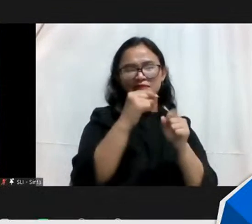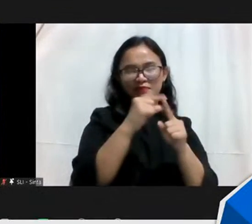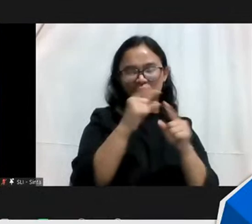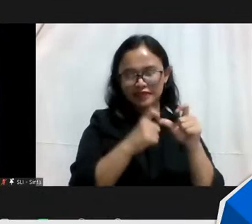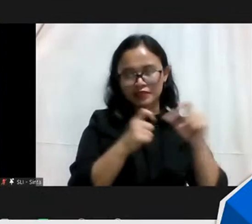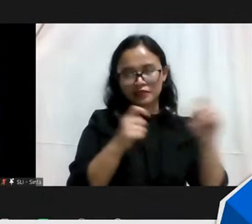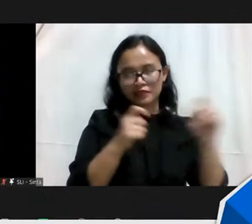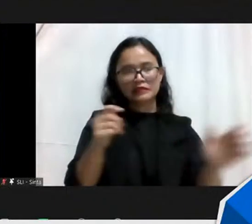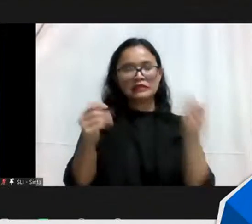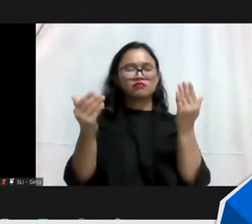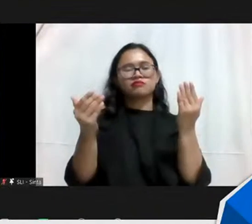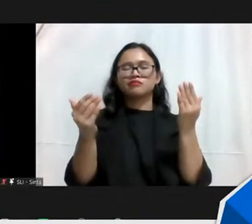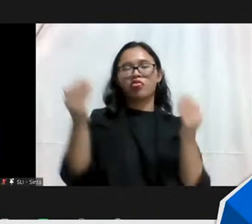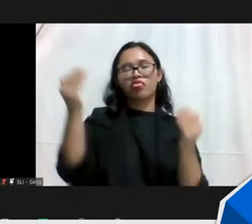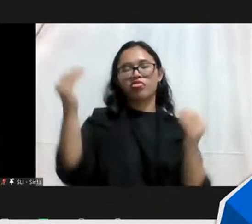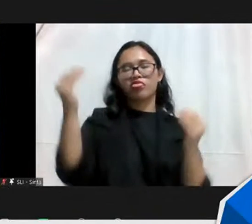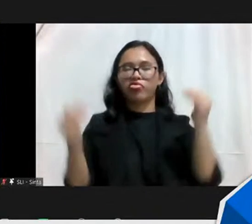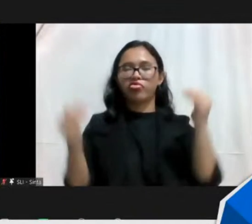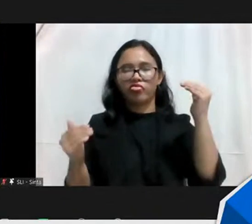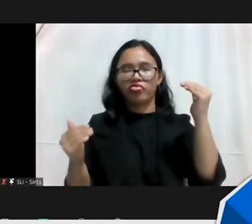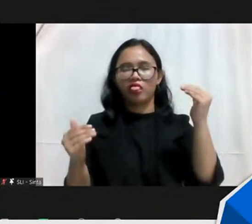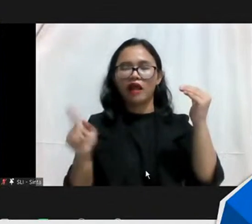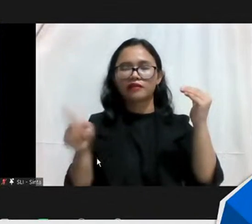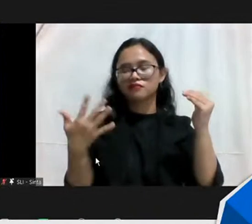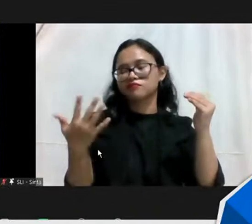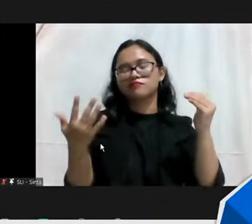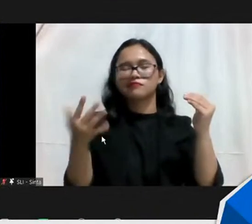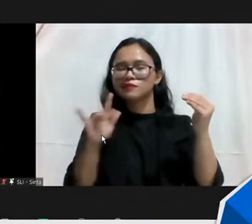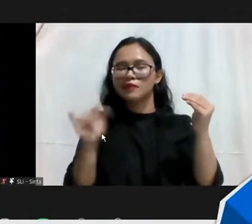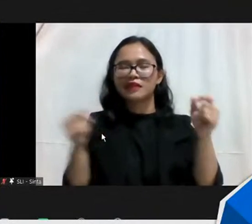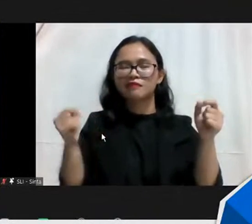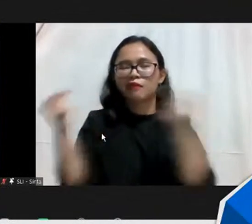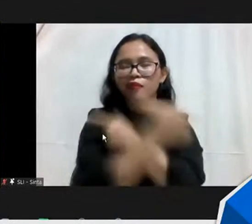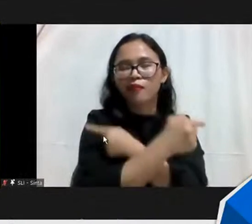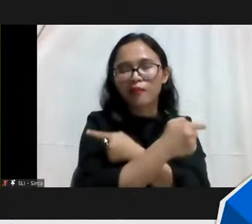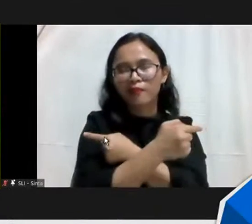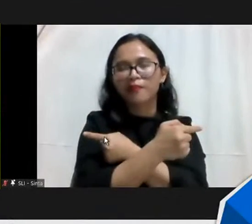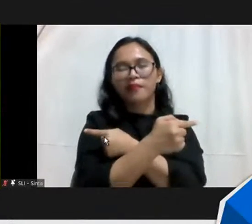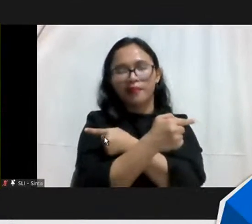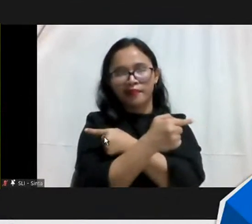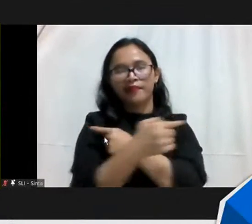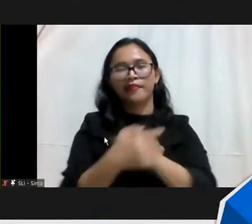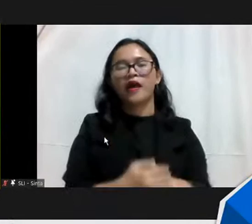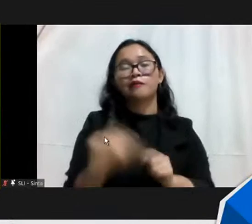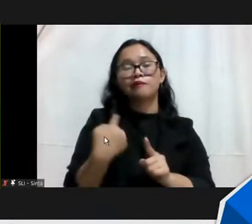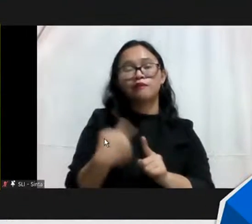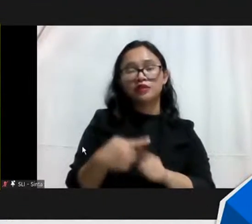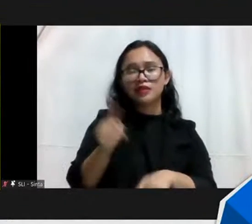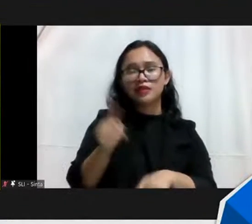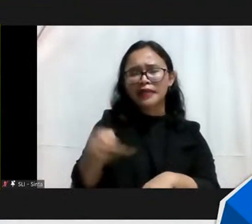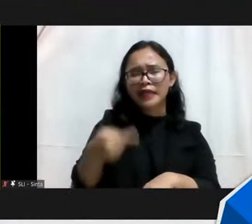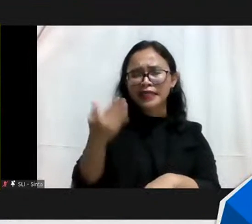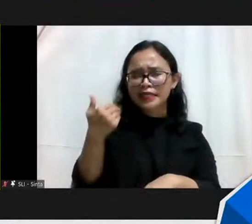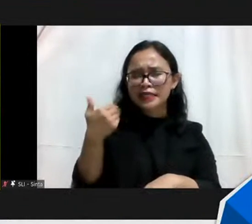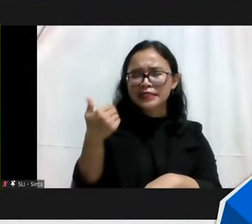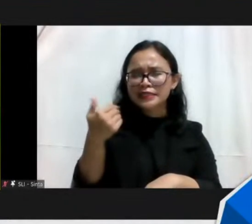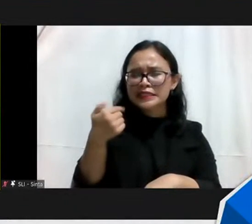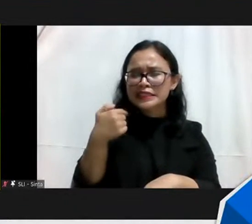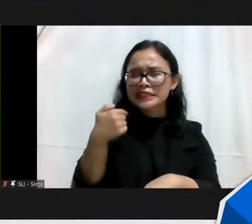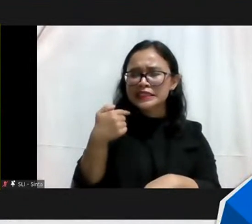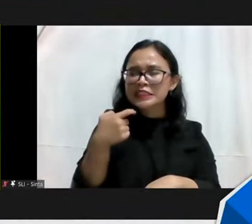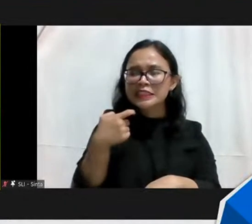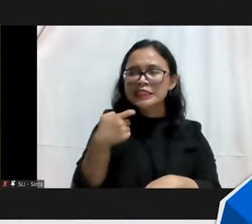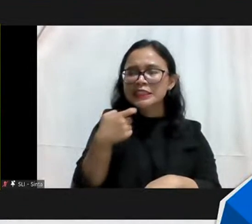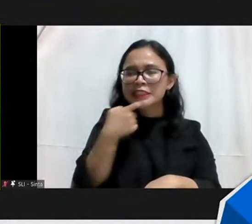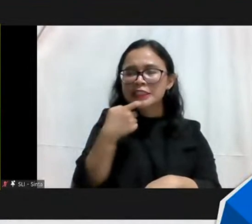itu kemudian saya juga melihat ini ee eh sekalian ya yang karena ada kebetulan ada bicara tentang eh